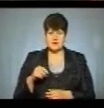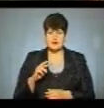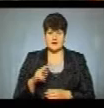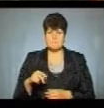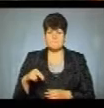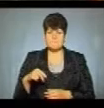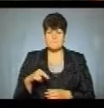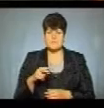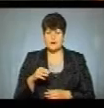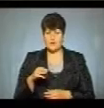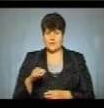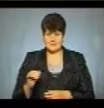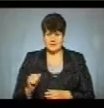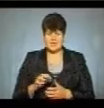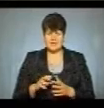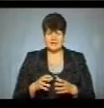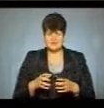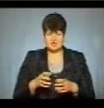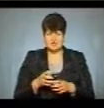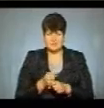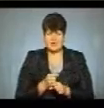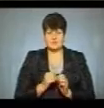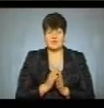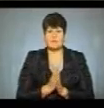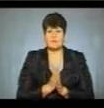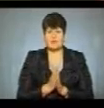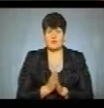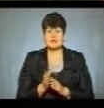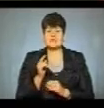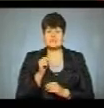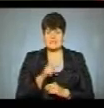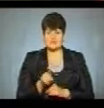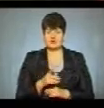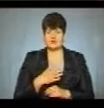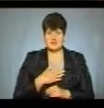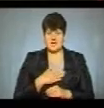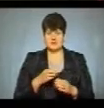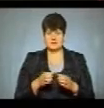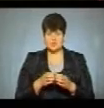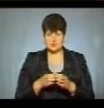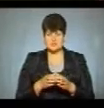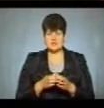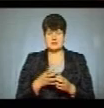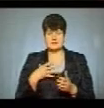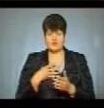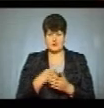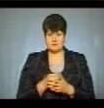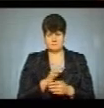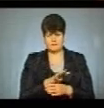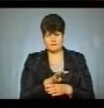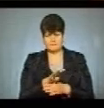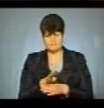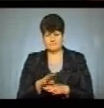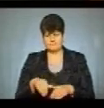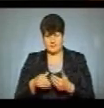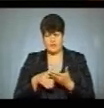там щемять, вони там просто моляться на те, щоб наші підрозділи своєю вогневою мощю